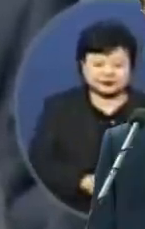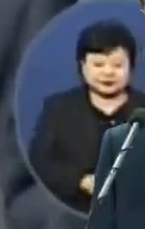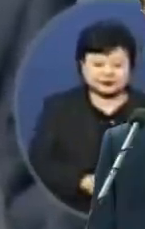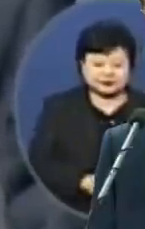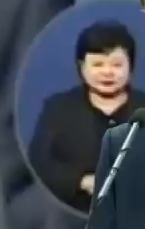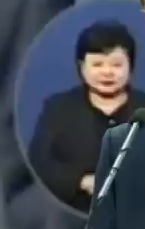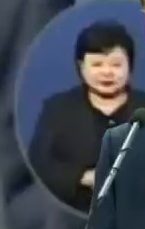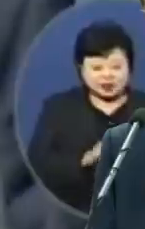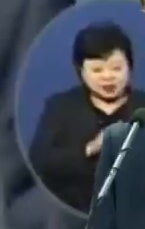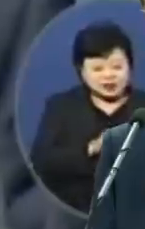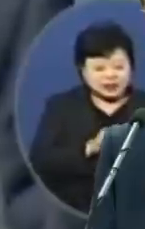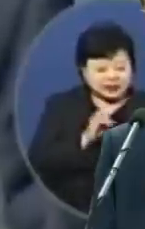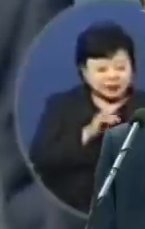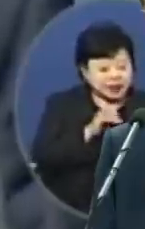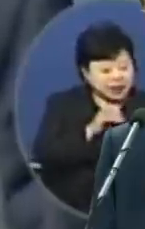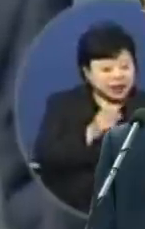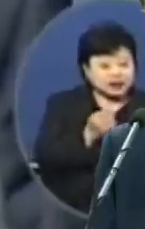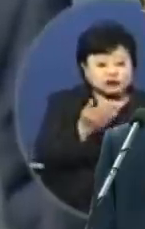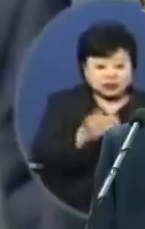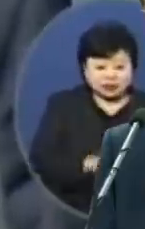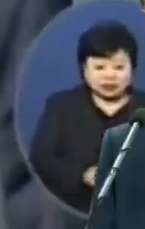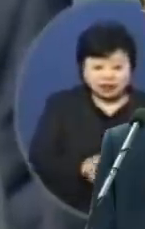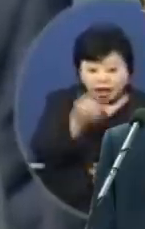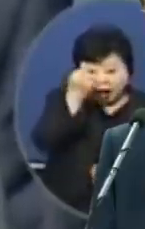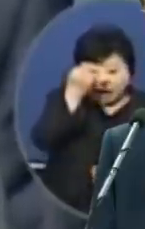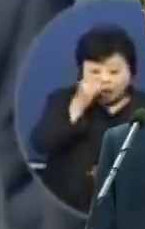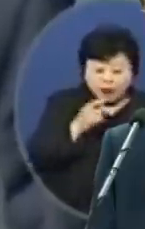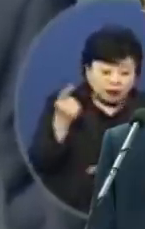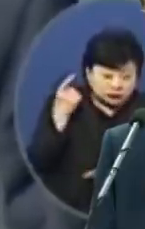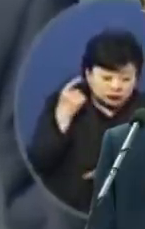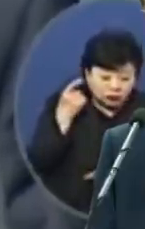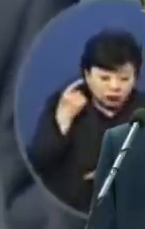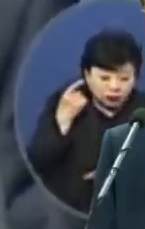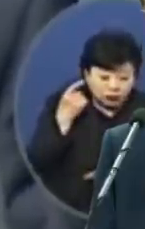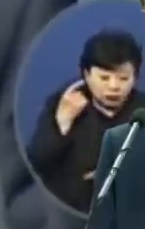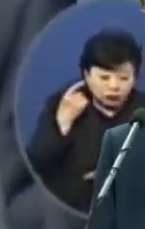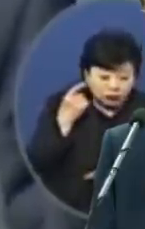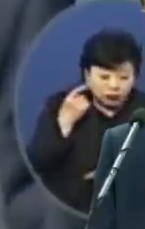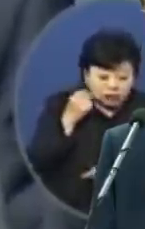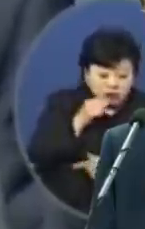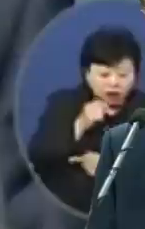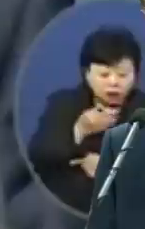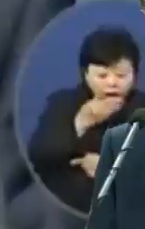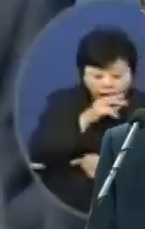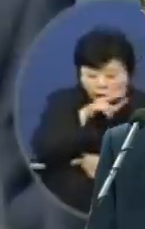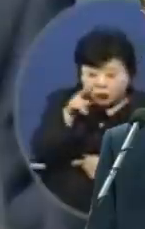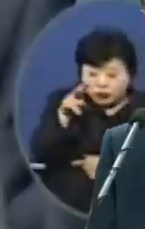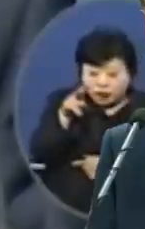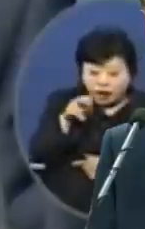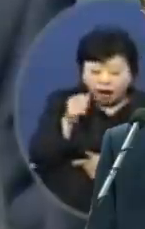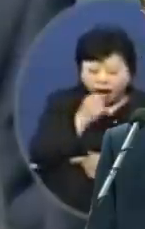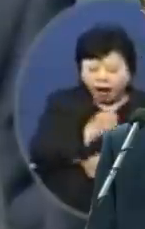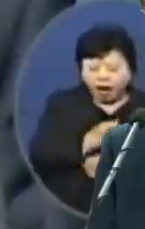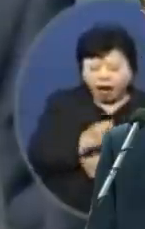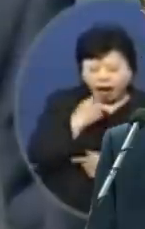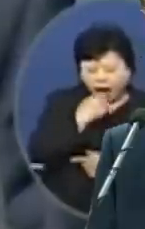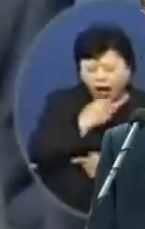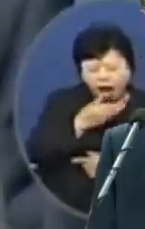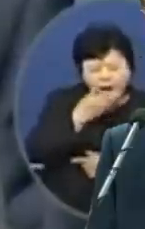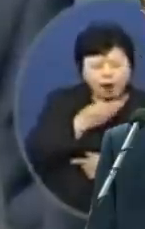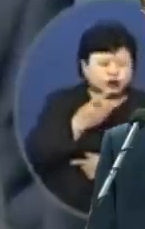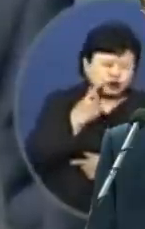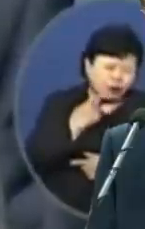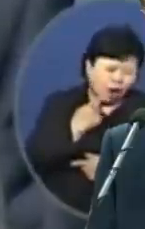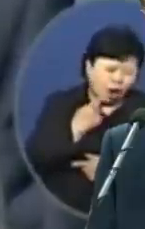그렇게 설명을 해주었습니다. 하와가 그 말을 듣고 난 다음 선악과를 가만히 바라보니 먹음직하고 보암직하고